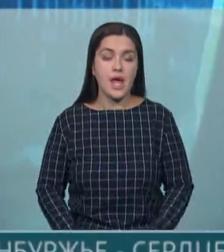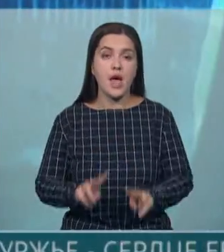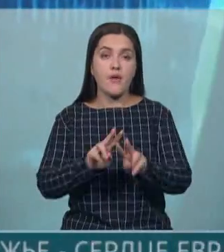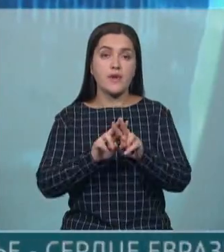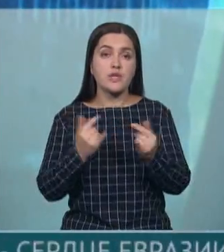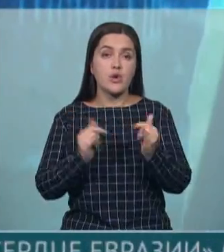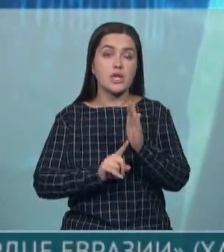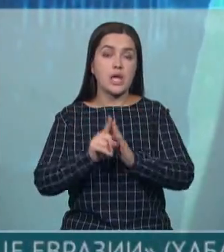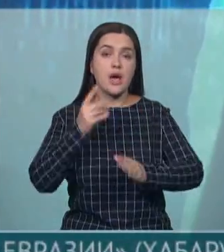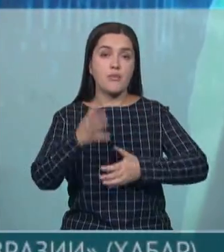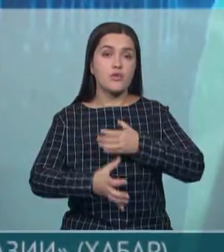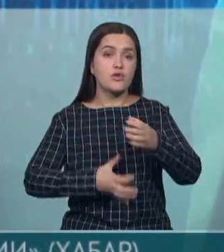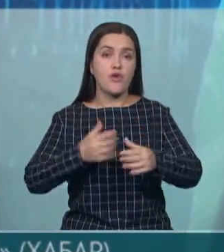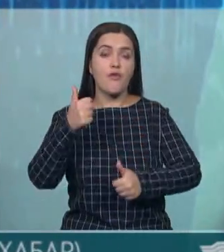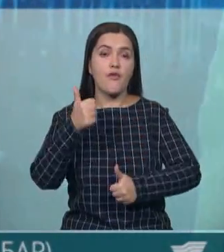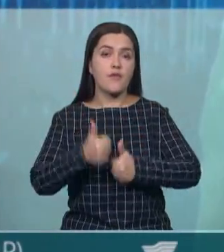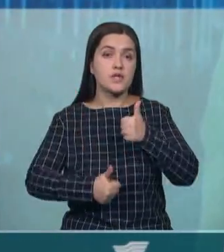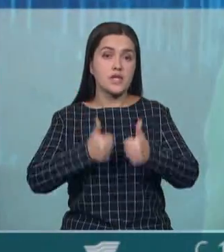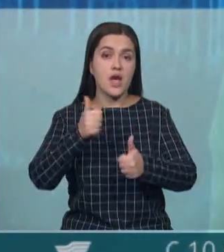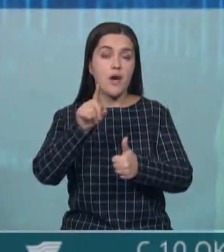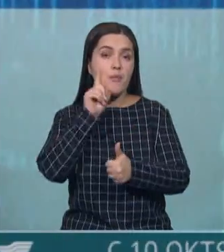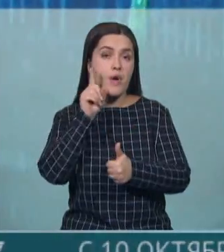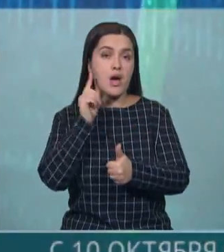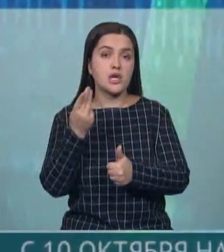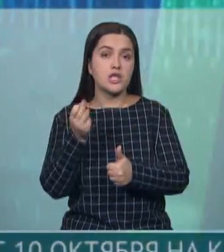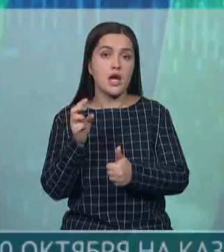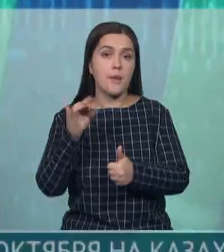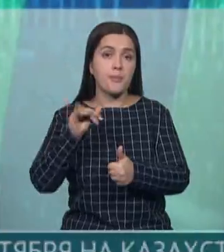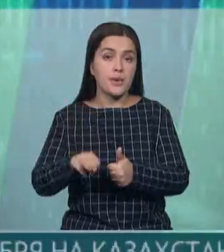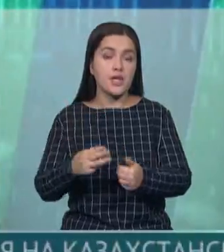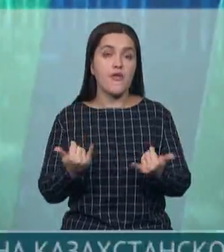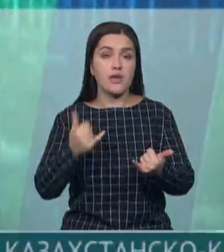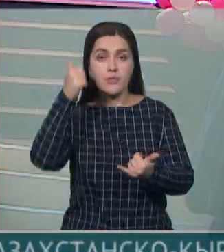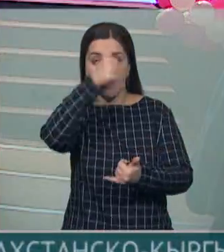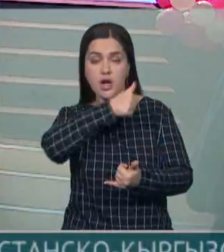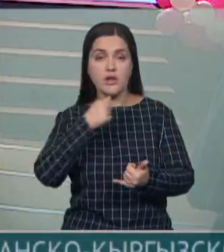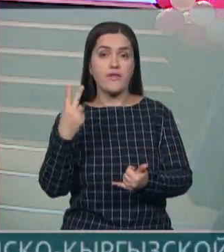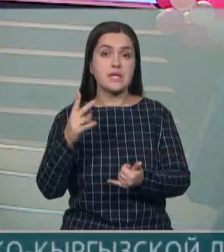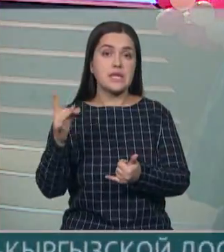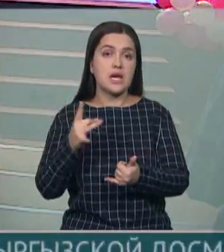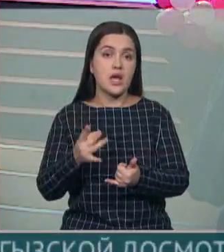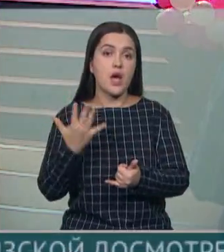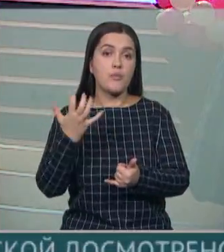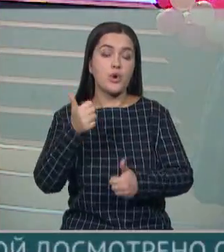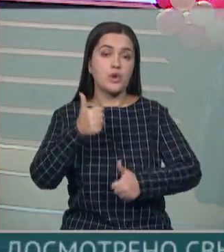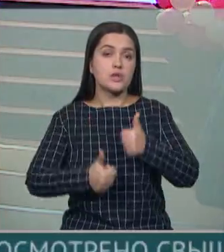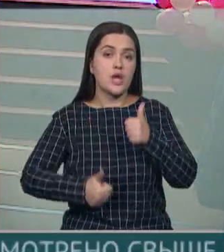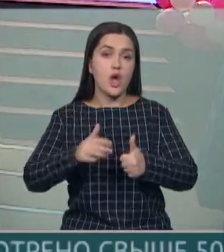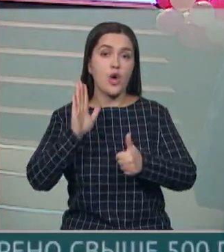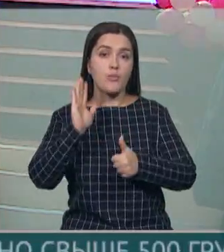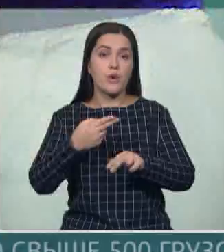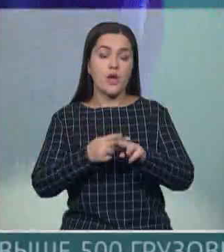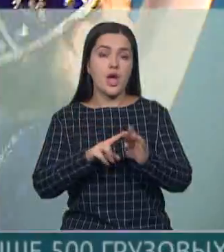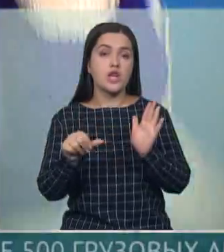В Астане сегодня начался международный фестиваль творческой молодежи «Шабет». В этом году он проводится в 20-й раз. Более